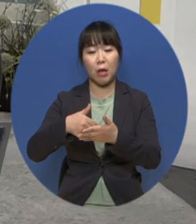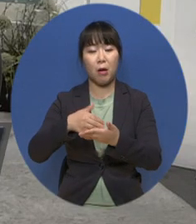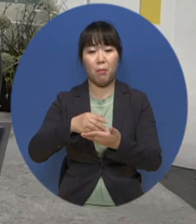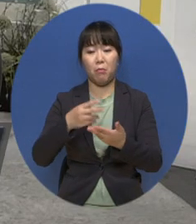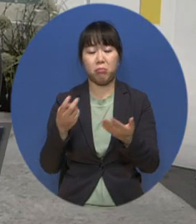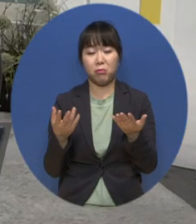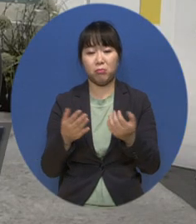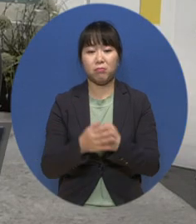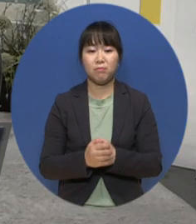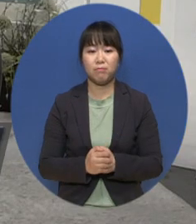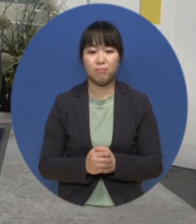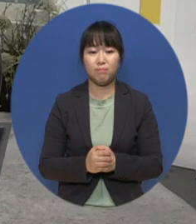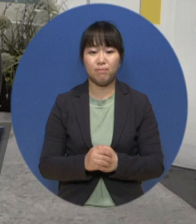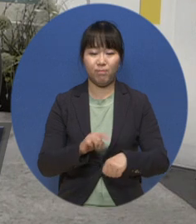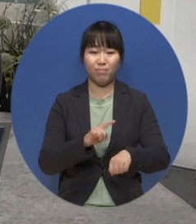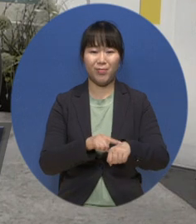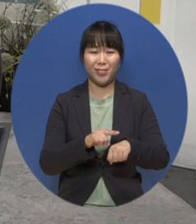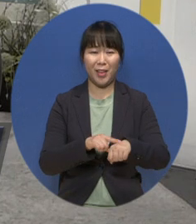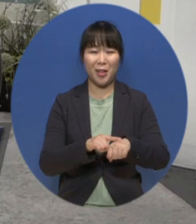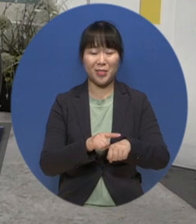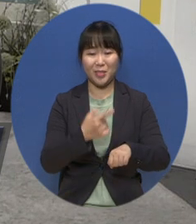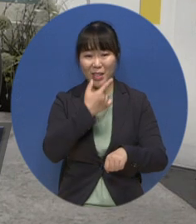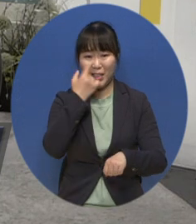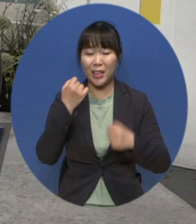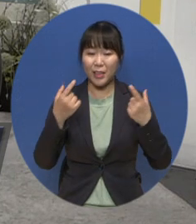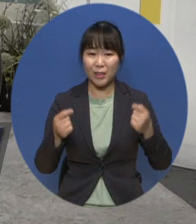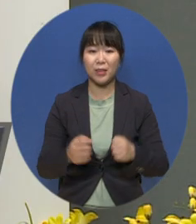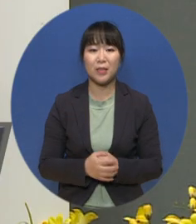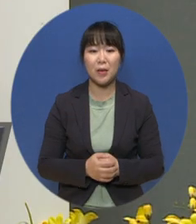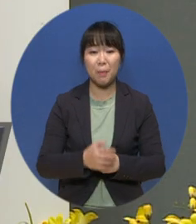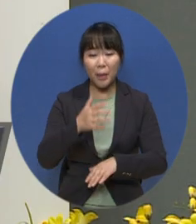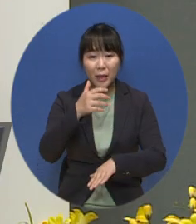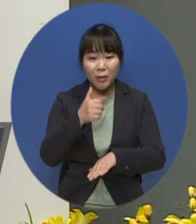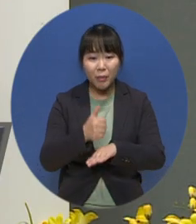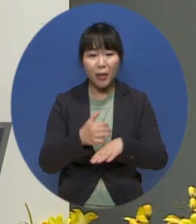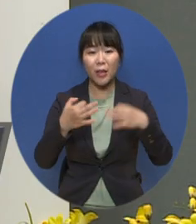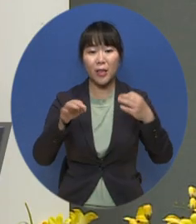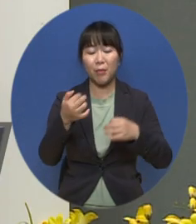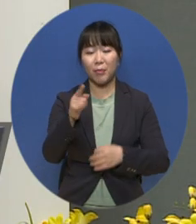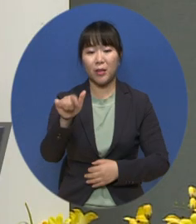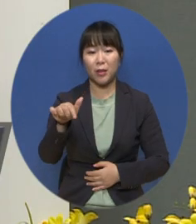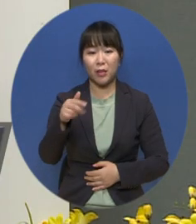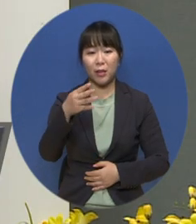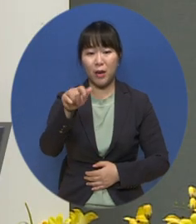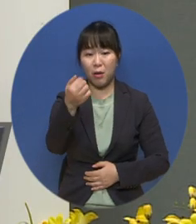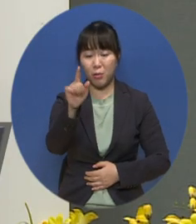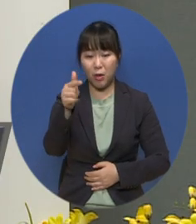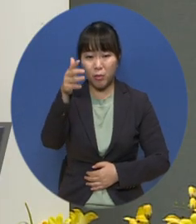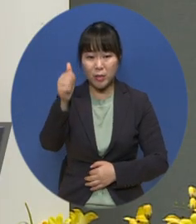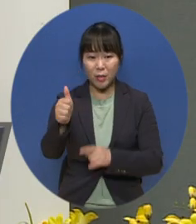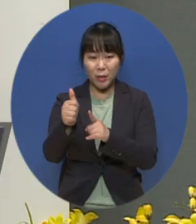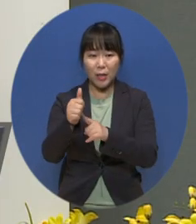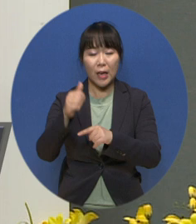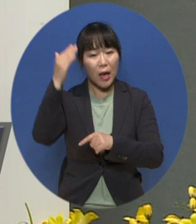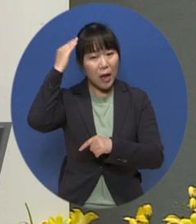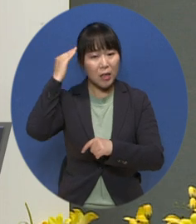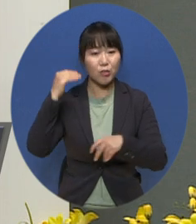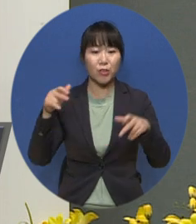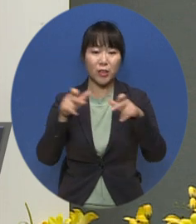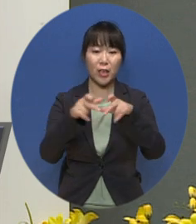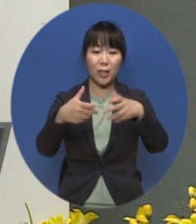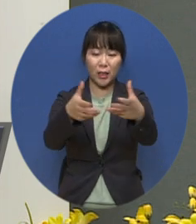이제 시간이 좀 다 될것 같으냐 에 그대로 김 낙관 회장께서 예 장애인